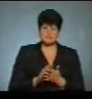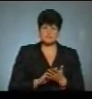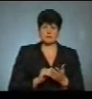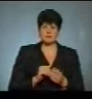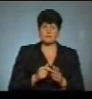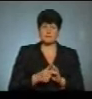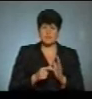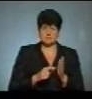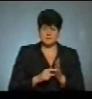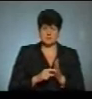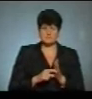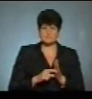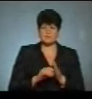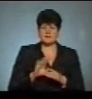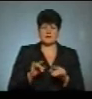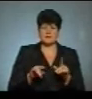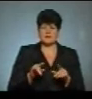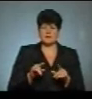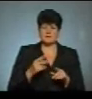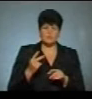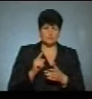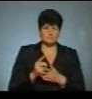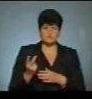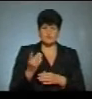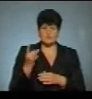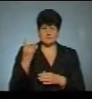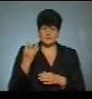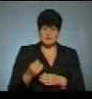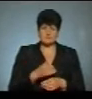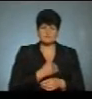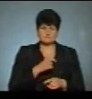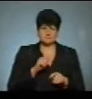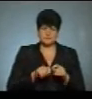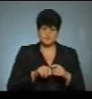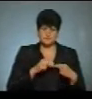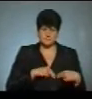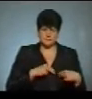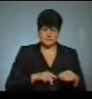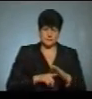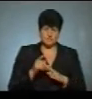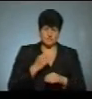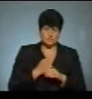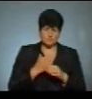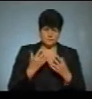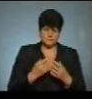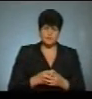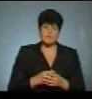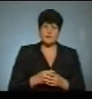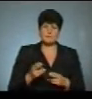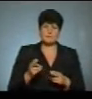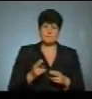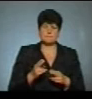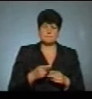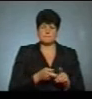обробки приміщень не рідше, ніж двічі на день, температурного скринінгу працівників на початок роботи,